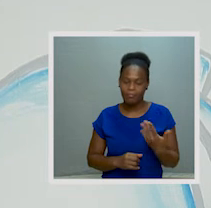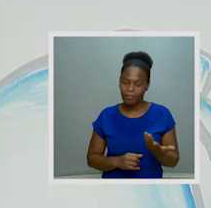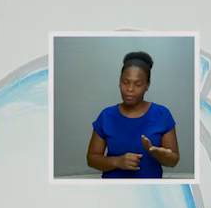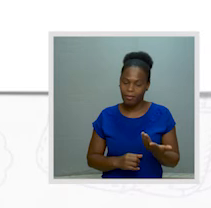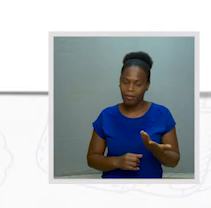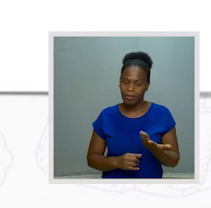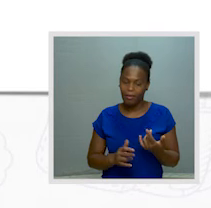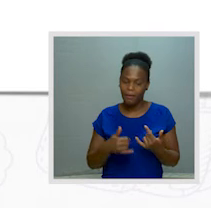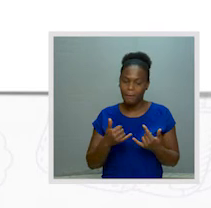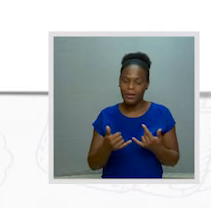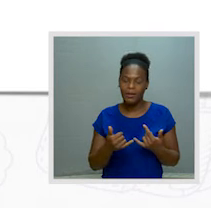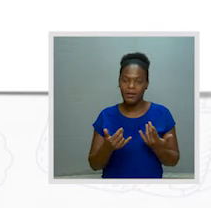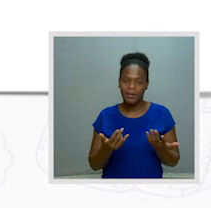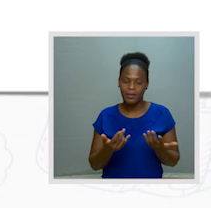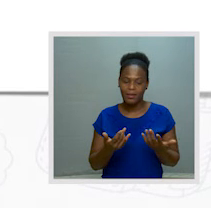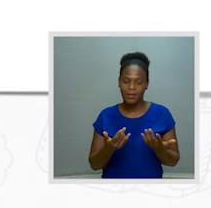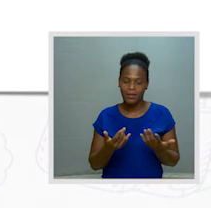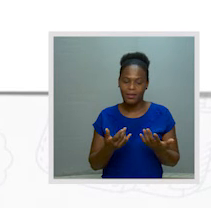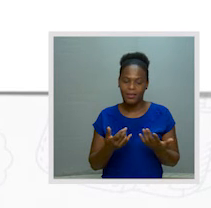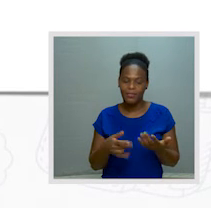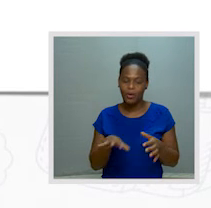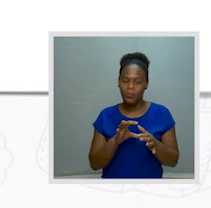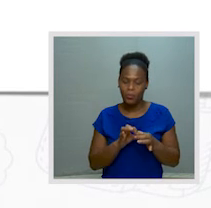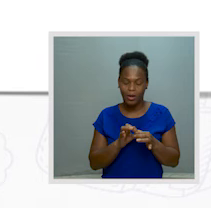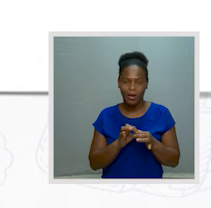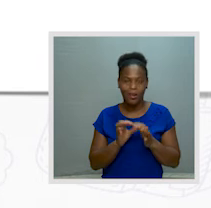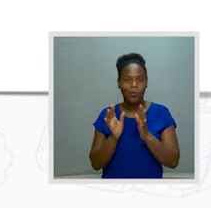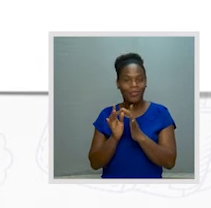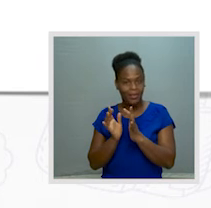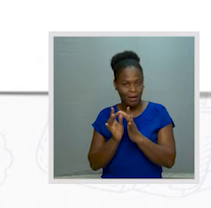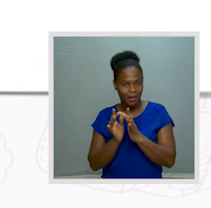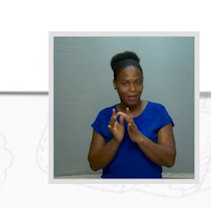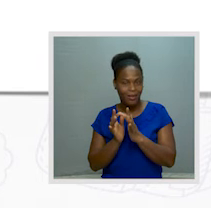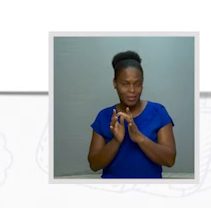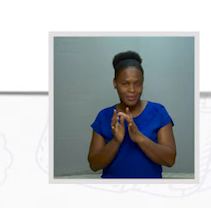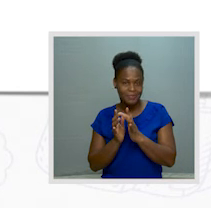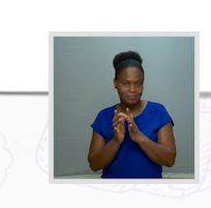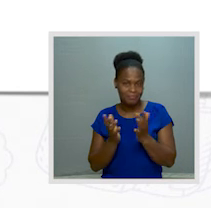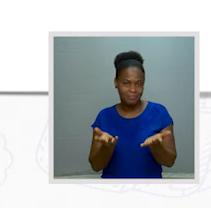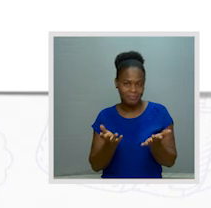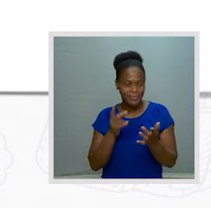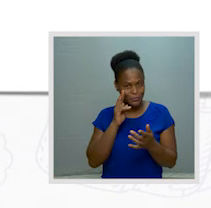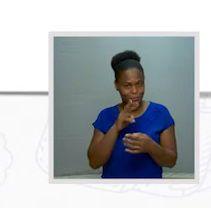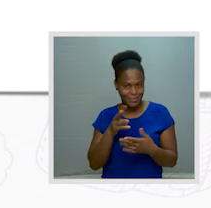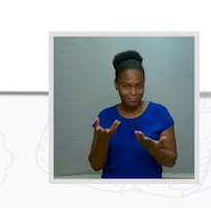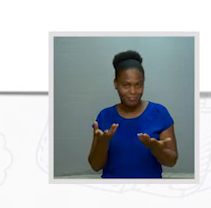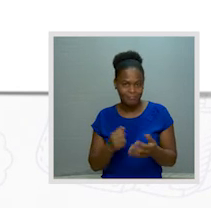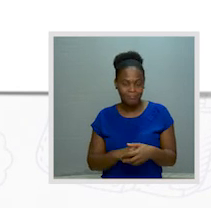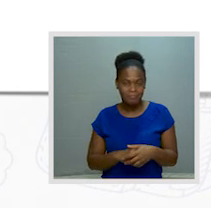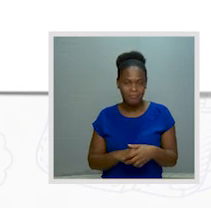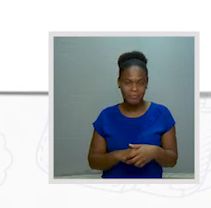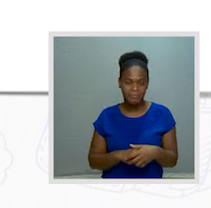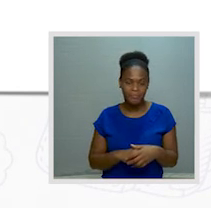Après, vous avez le lien, vous avez le contact. Vous